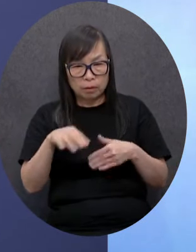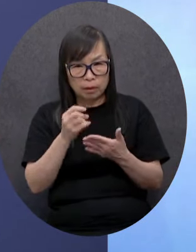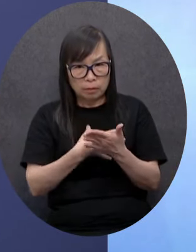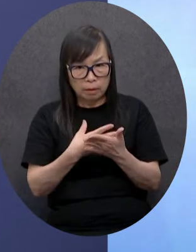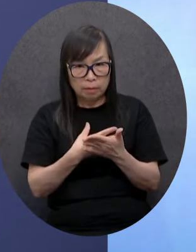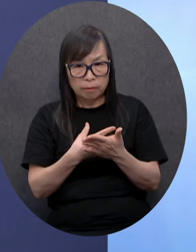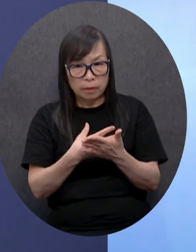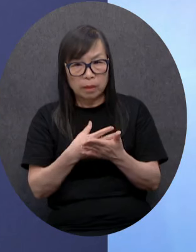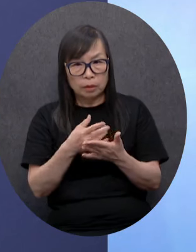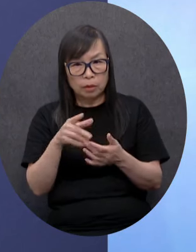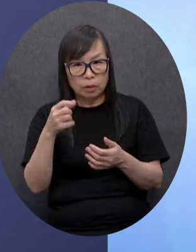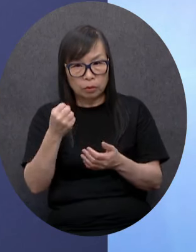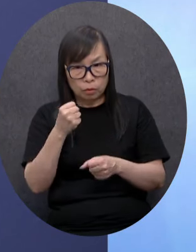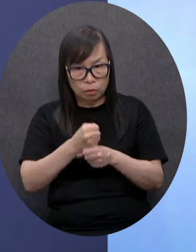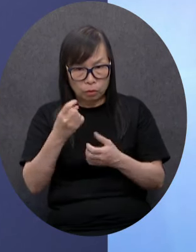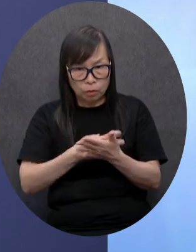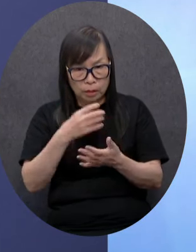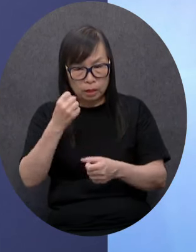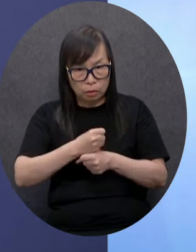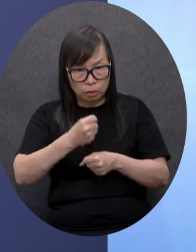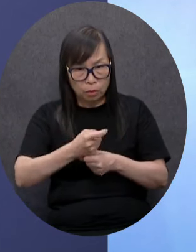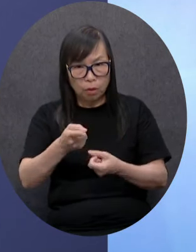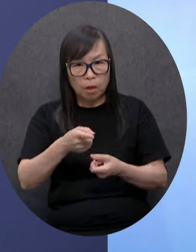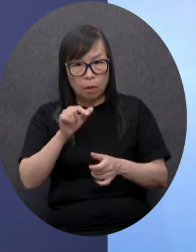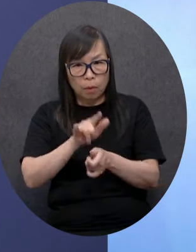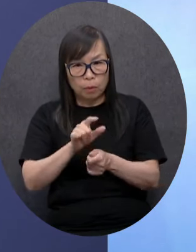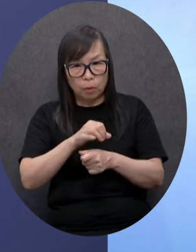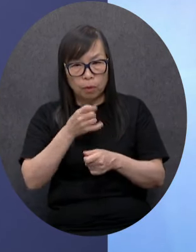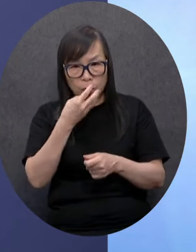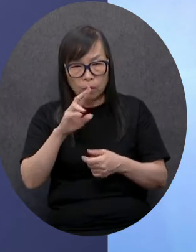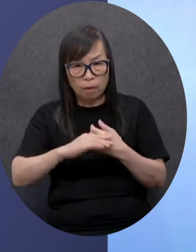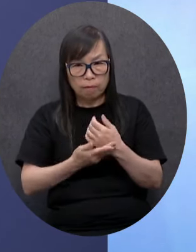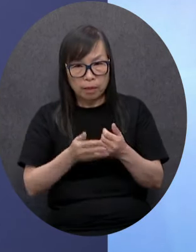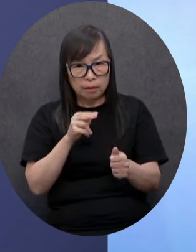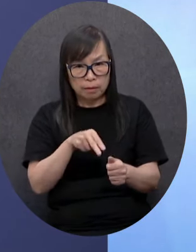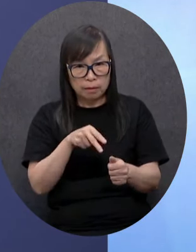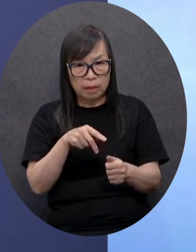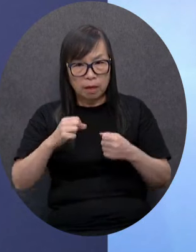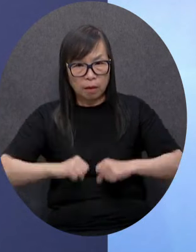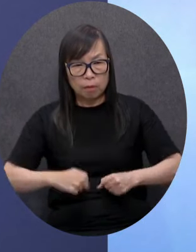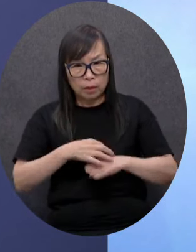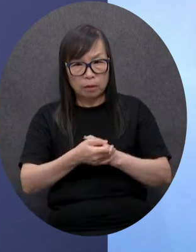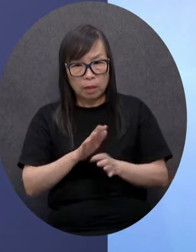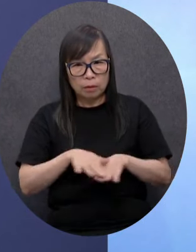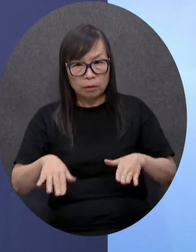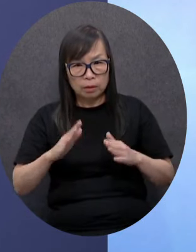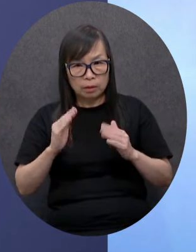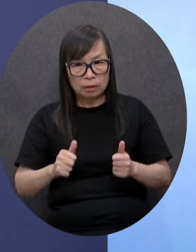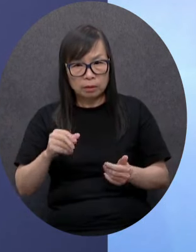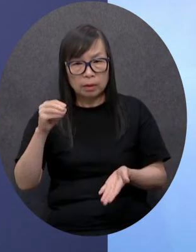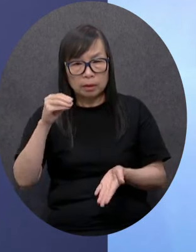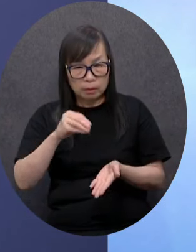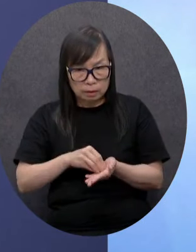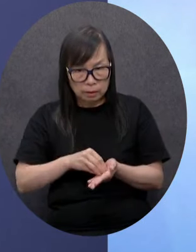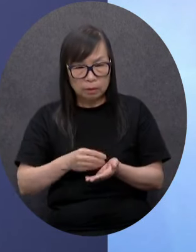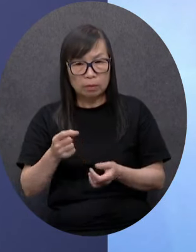例对其采取措施，是维护香港法治、捍卫国家安全的正当必